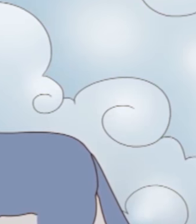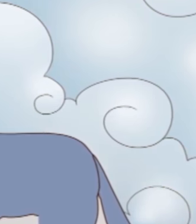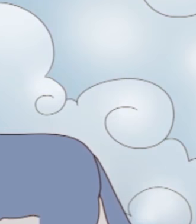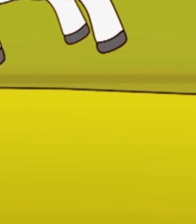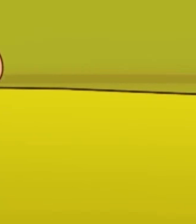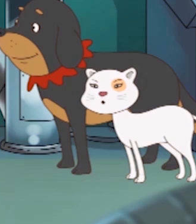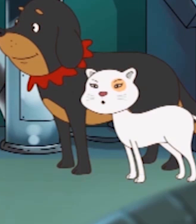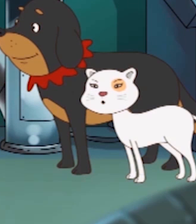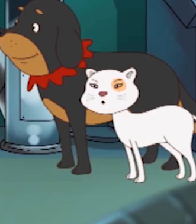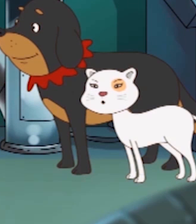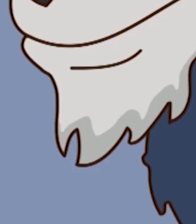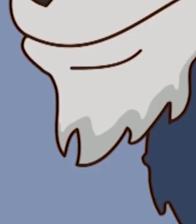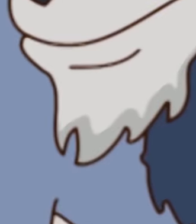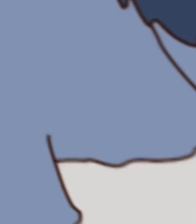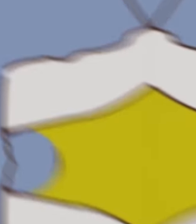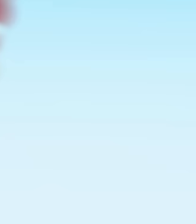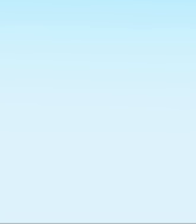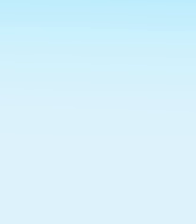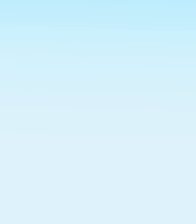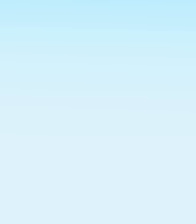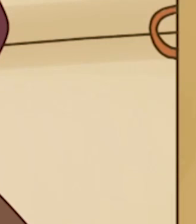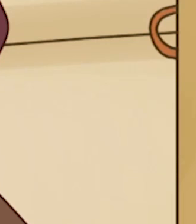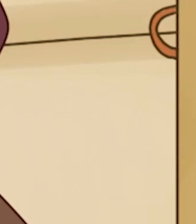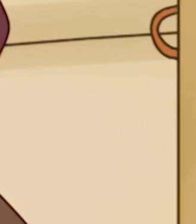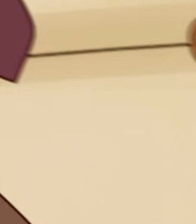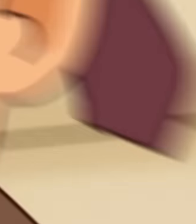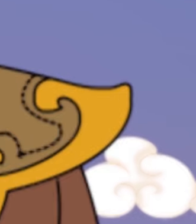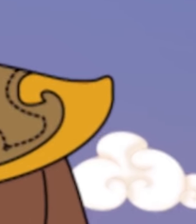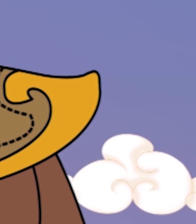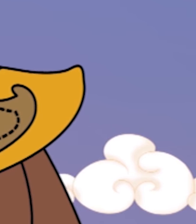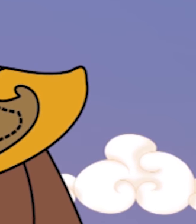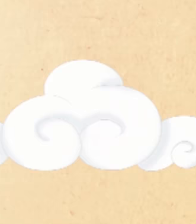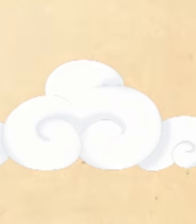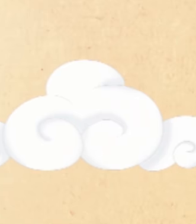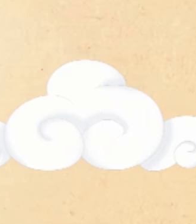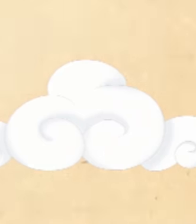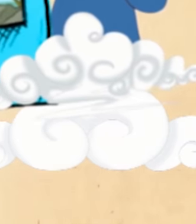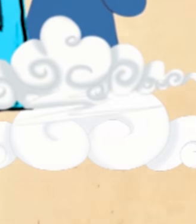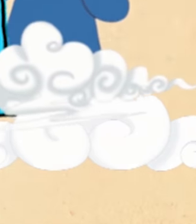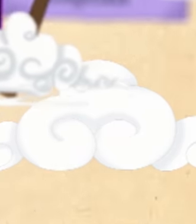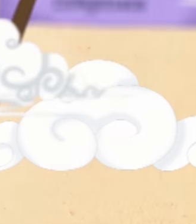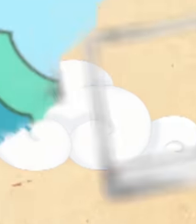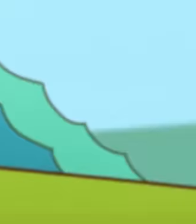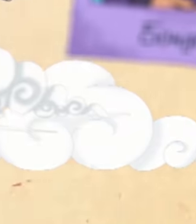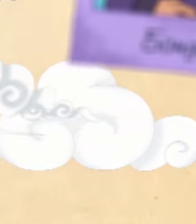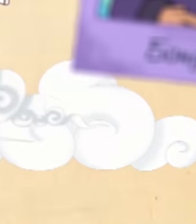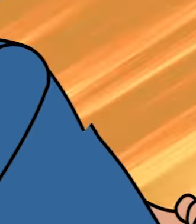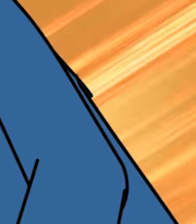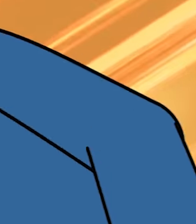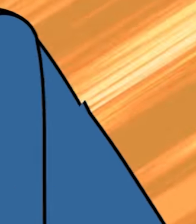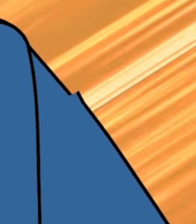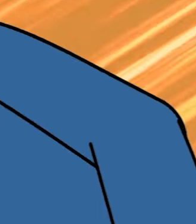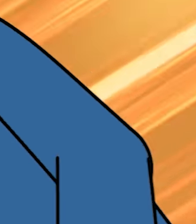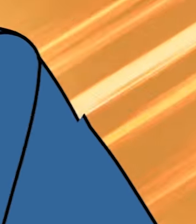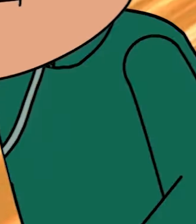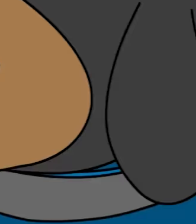хамтаа баярлнаа эсрэг дүүрүүд байна эерэг дүүрүүд байна хамтаа тоглох хөөрхөн бүгдч